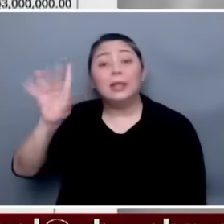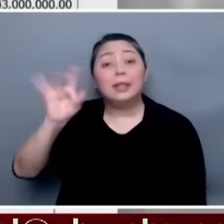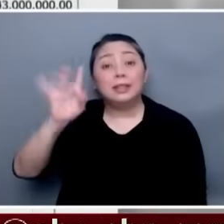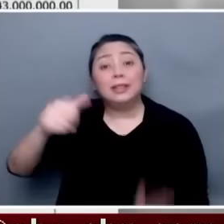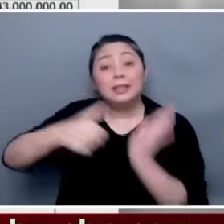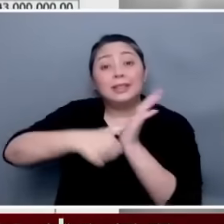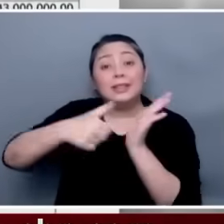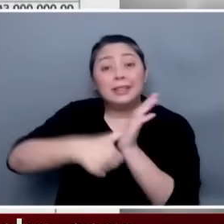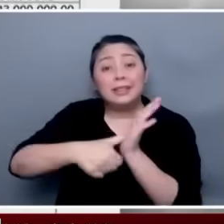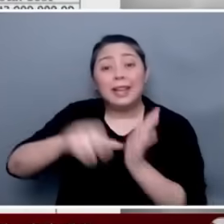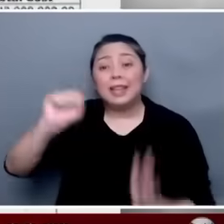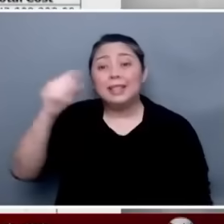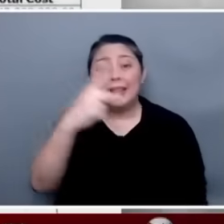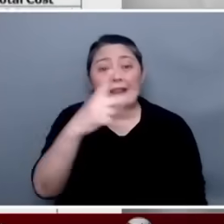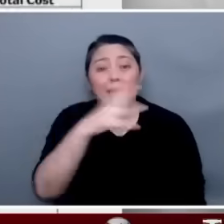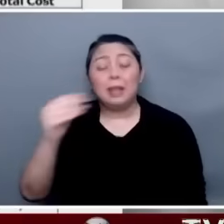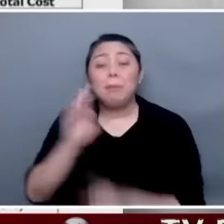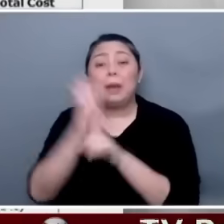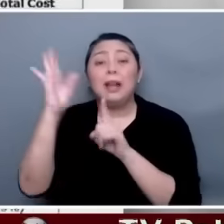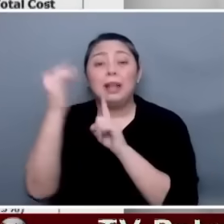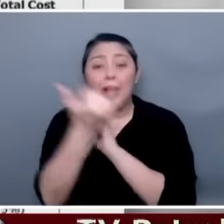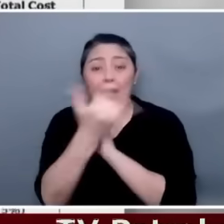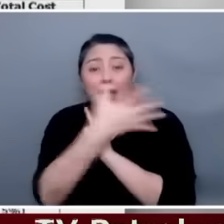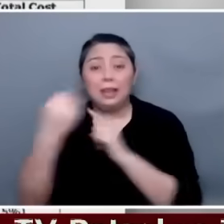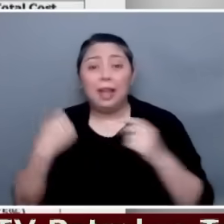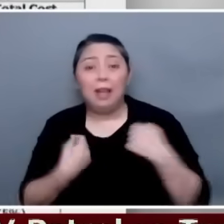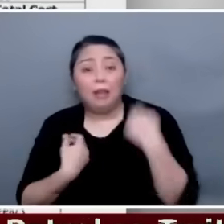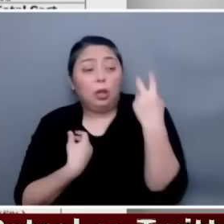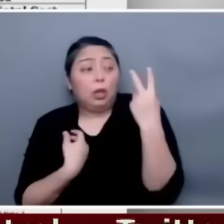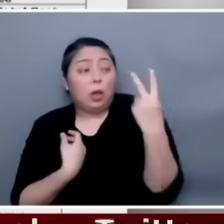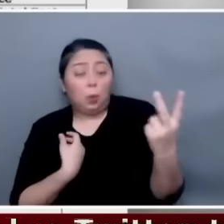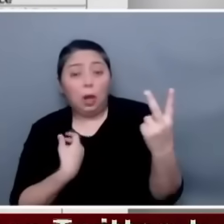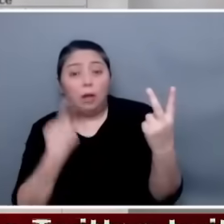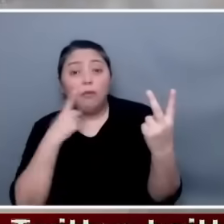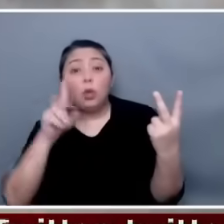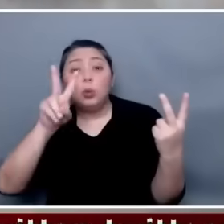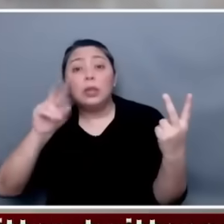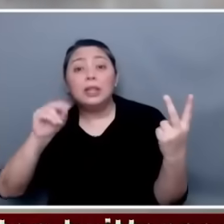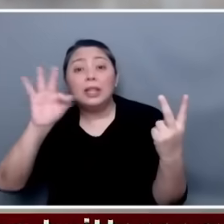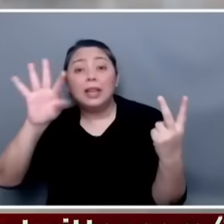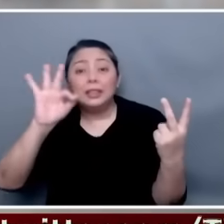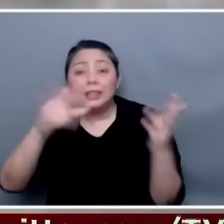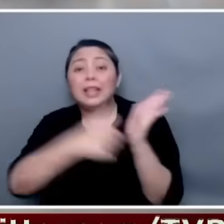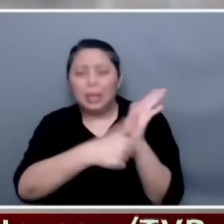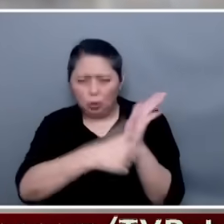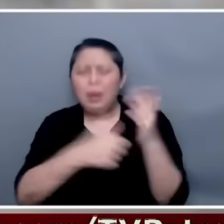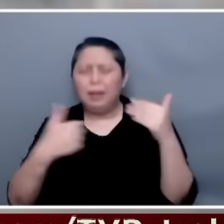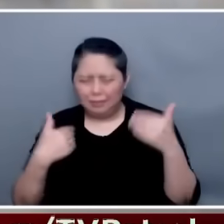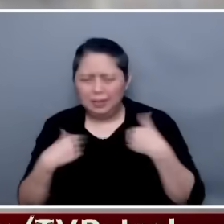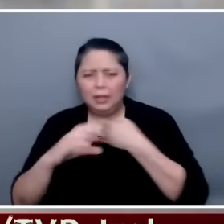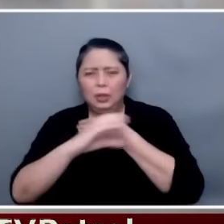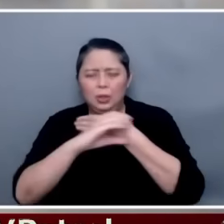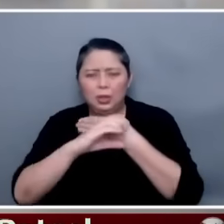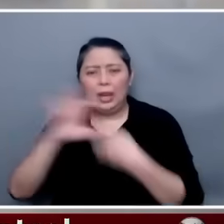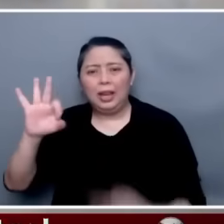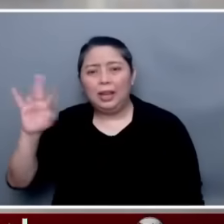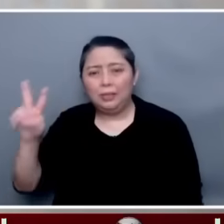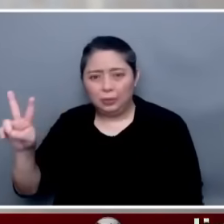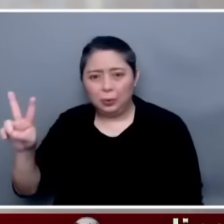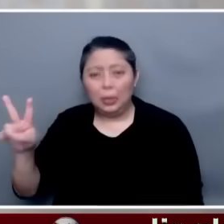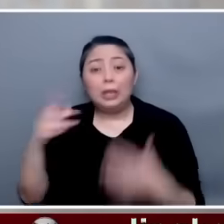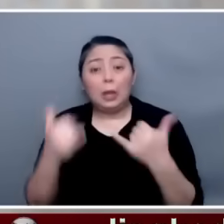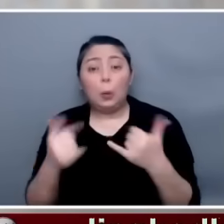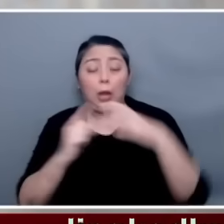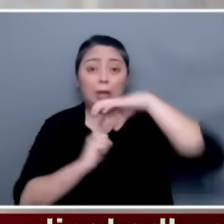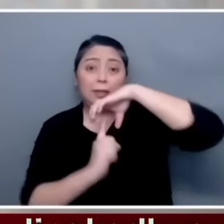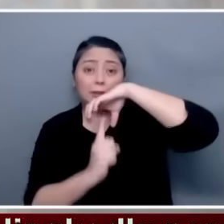sa apat na deployment contracts para naman sa halalan 2019. Sinubukan namang hinga ng panig ng